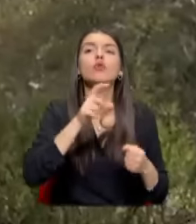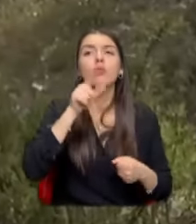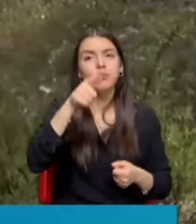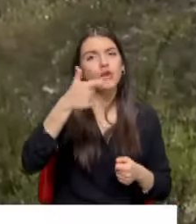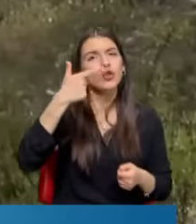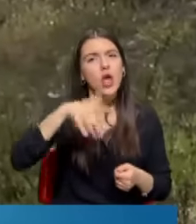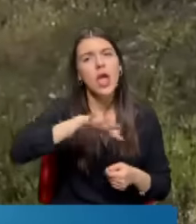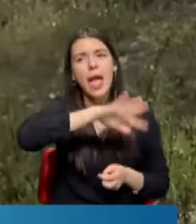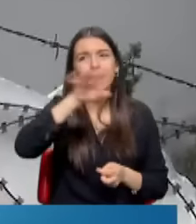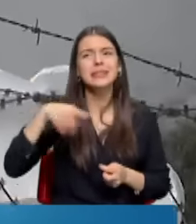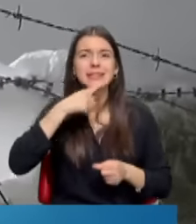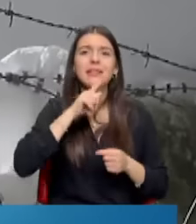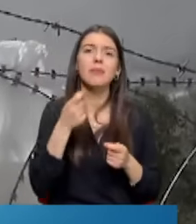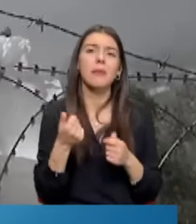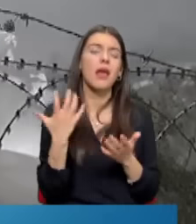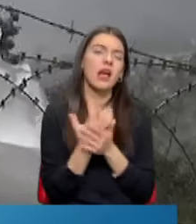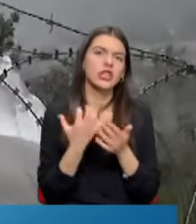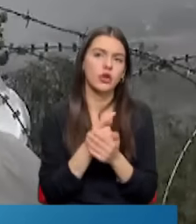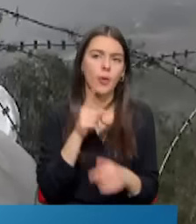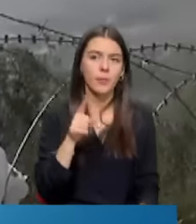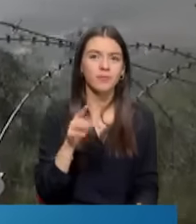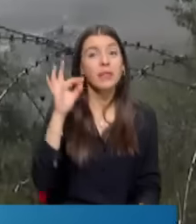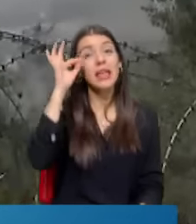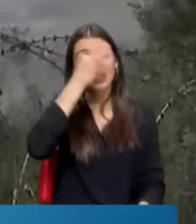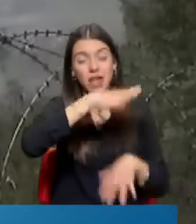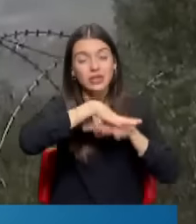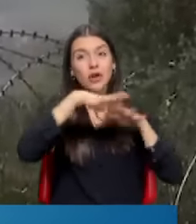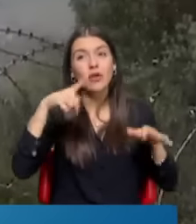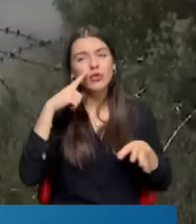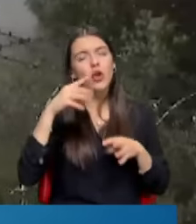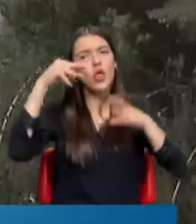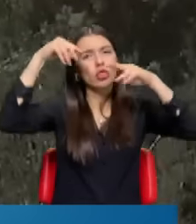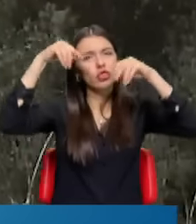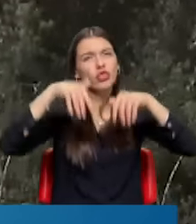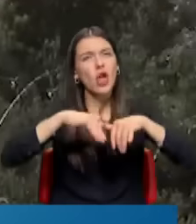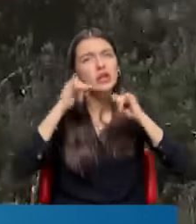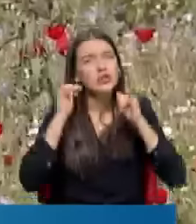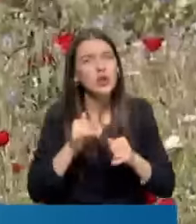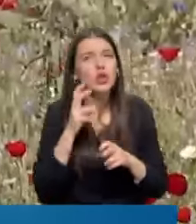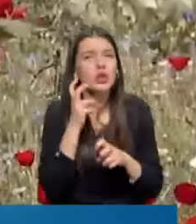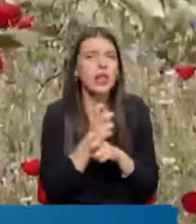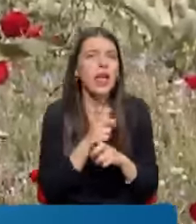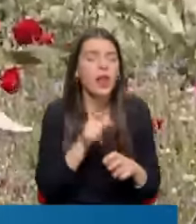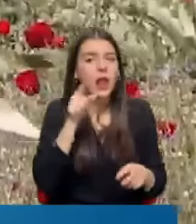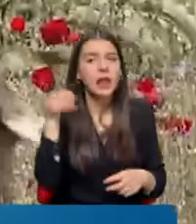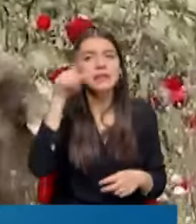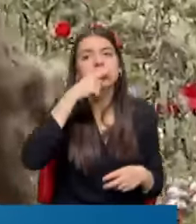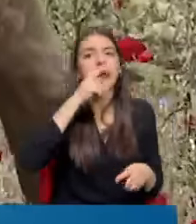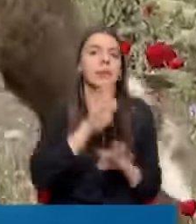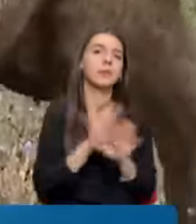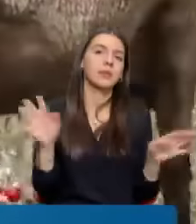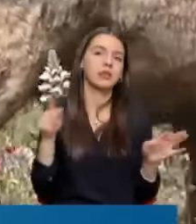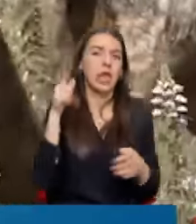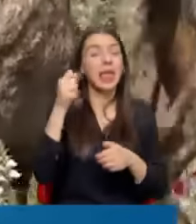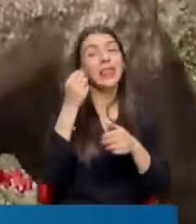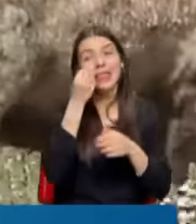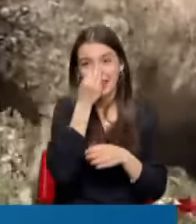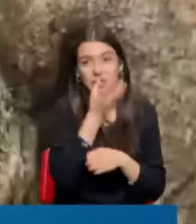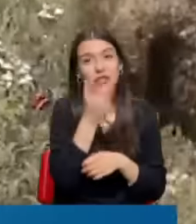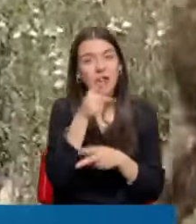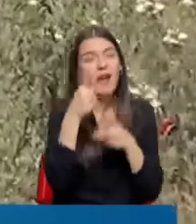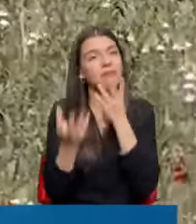köylünün birçoğu zeytinle geçiniyor. Yemyeşil örtünün üzerine çöken bu ölümcül toz duman zeytinciliği de bitirecek. Gelinci kaçan Milas'ın